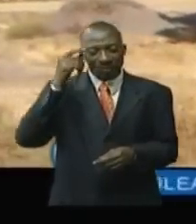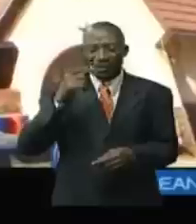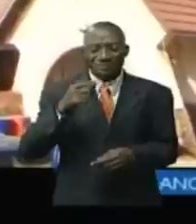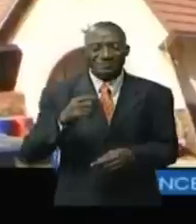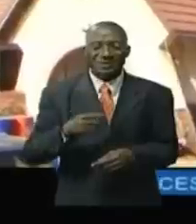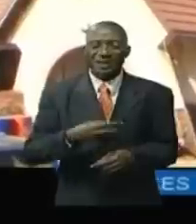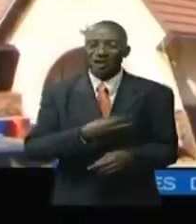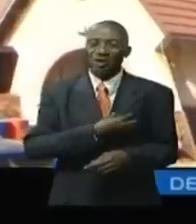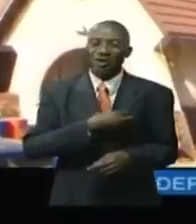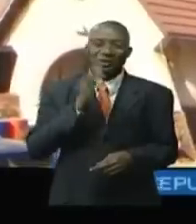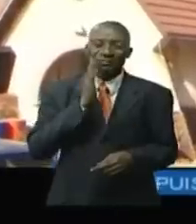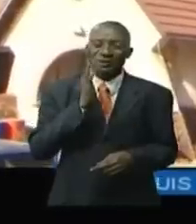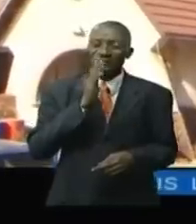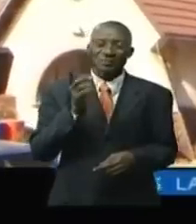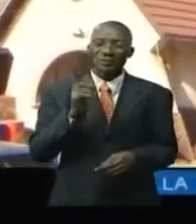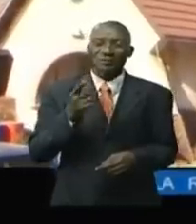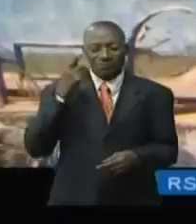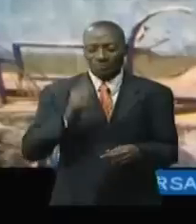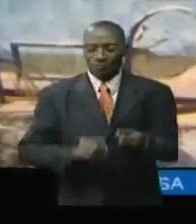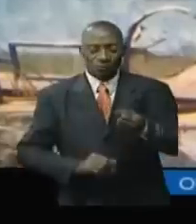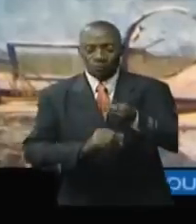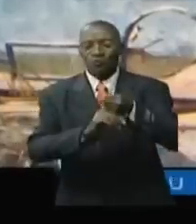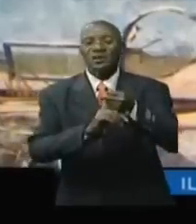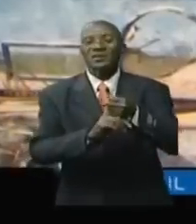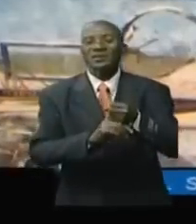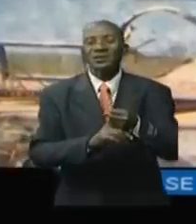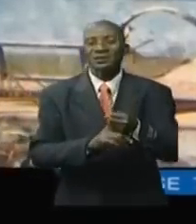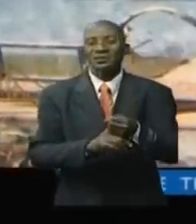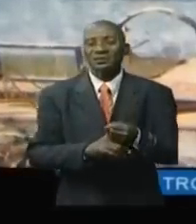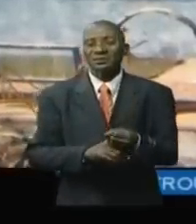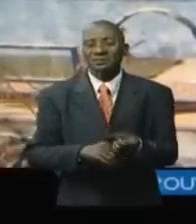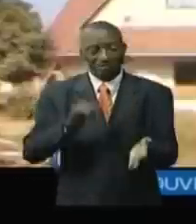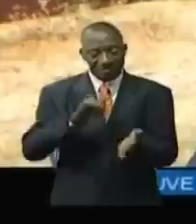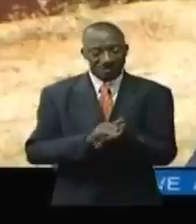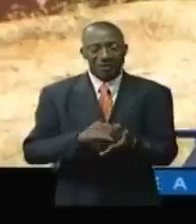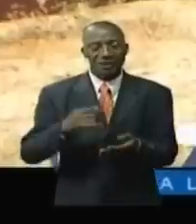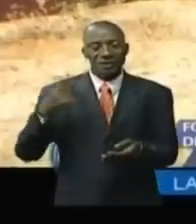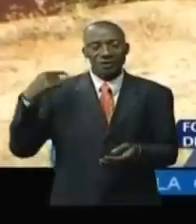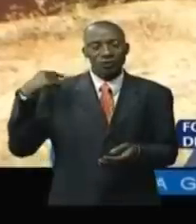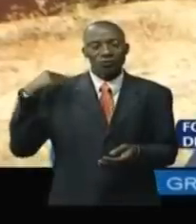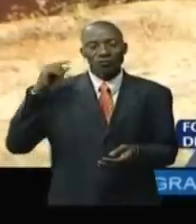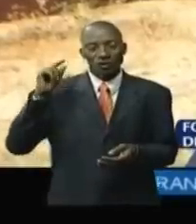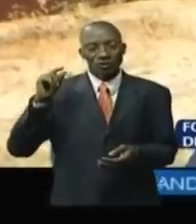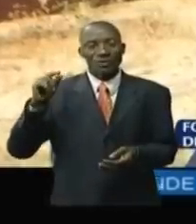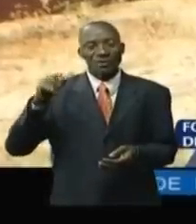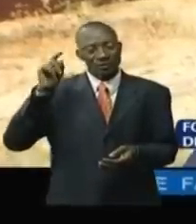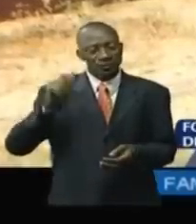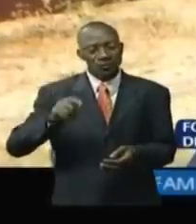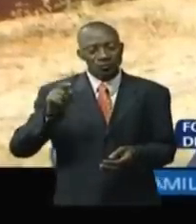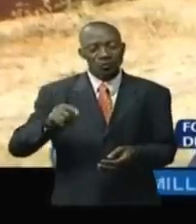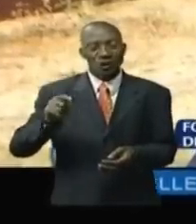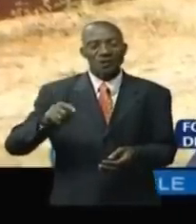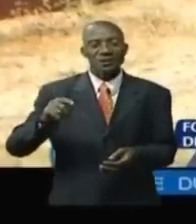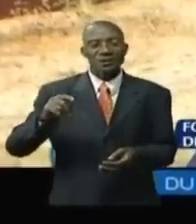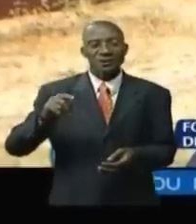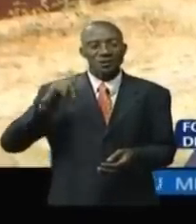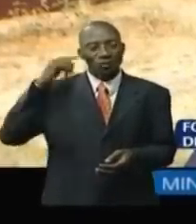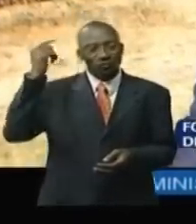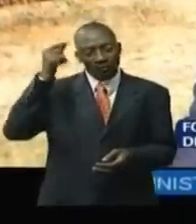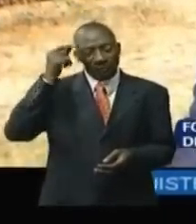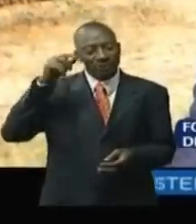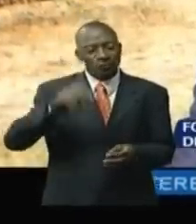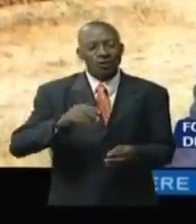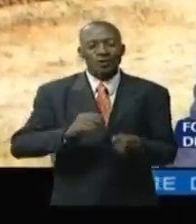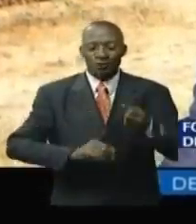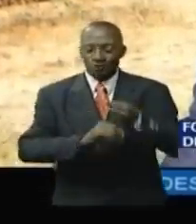payer l'entrepreneur. Parce que c'est un entrepreneur congolais. C'est à ce niveau-là que nous intervenons. Nous demandons au gouvernement provincial de payer l'entrepreneur.